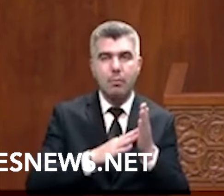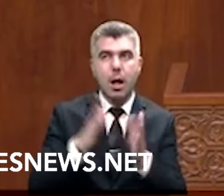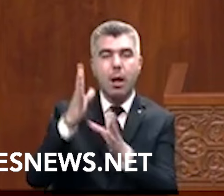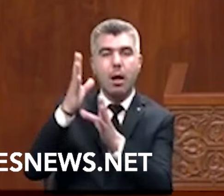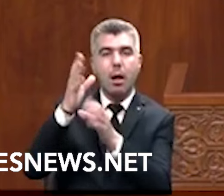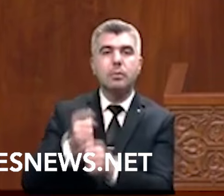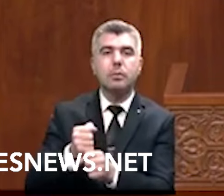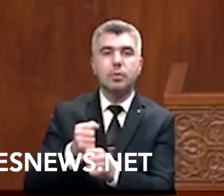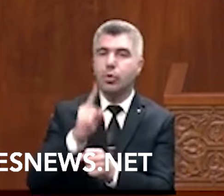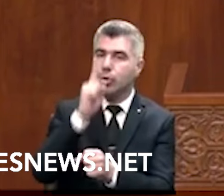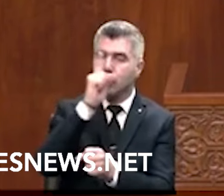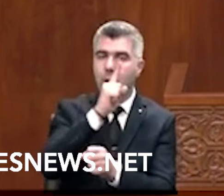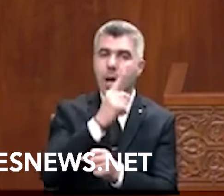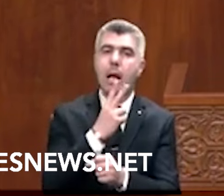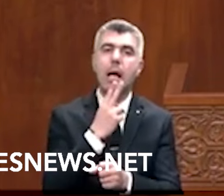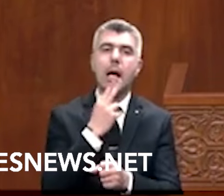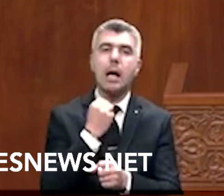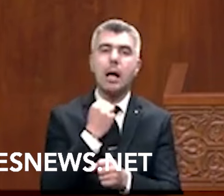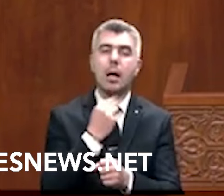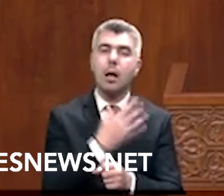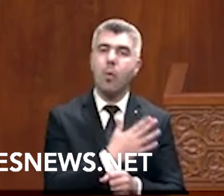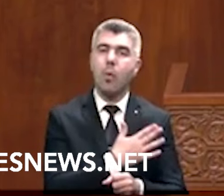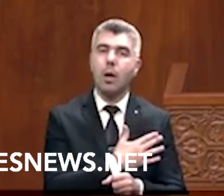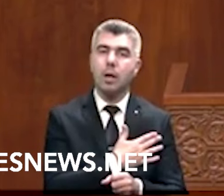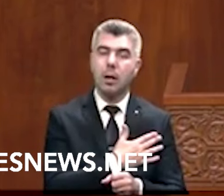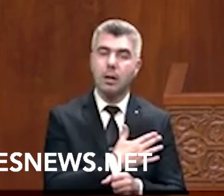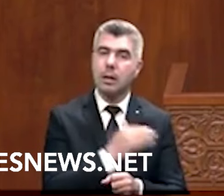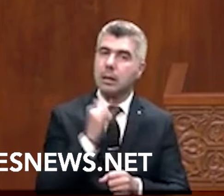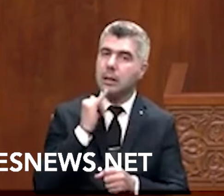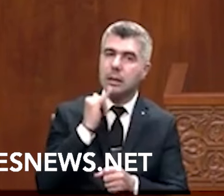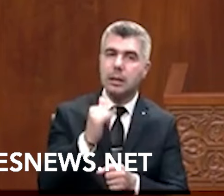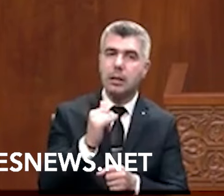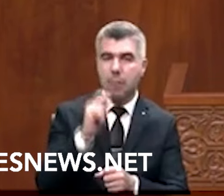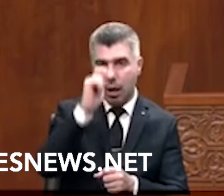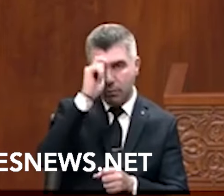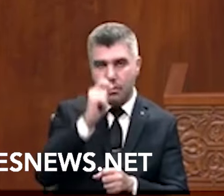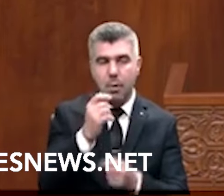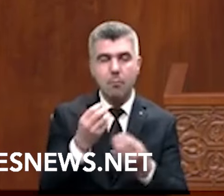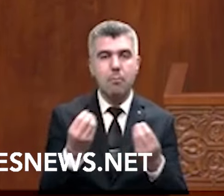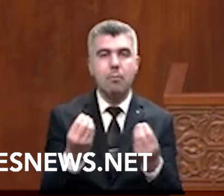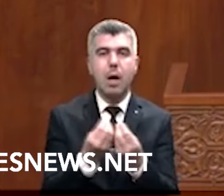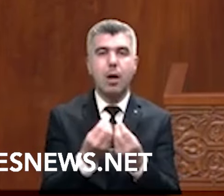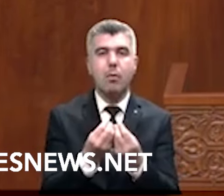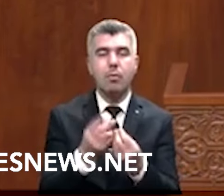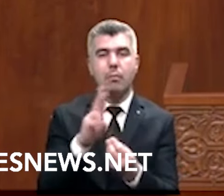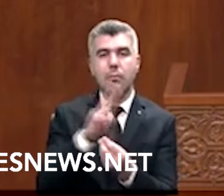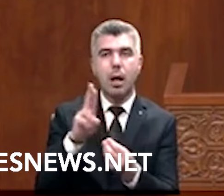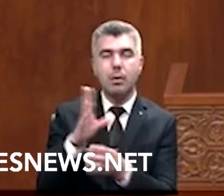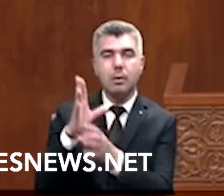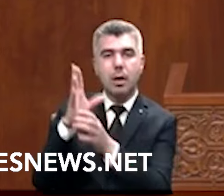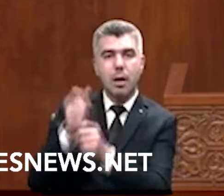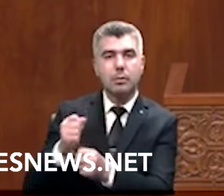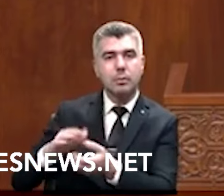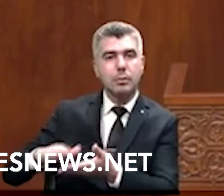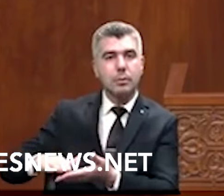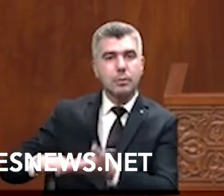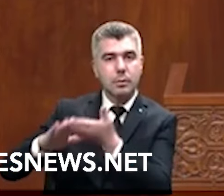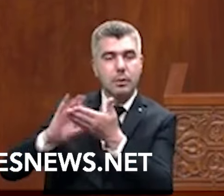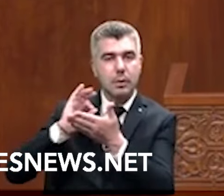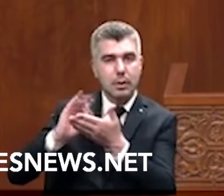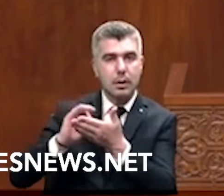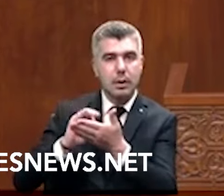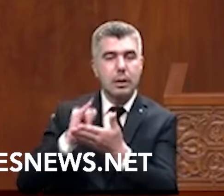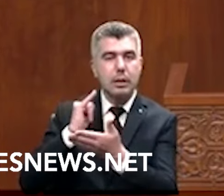الله لما فيه خير ومصلحه هذا الوطن الغالي تحت القياده الرشيده لمولانا امير المؤمنين جلاله الملك محمد السادس